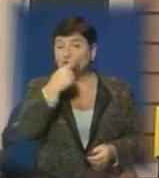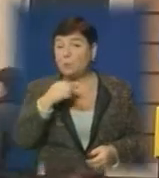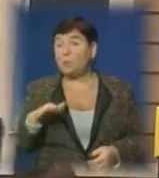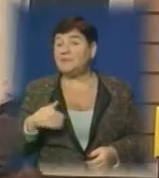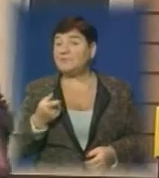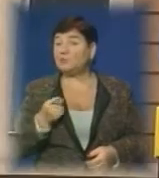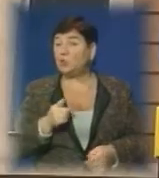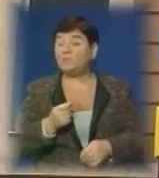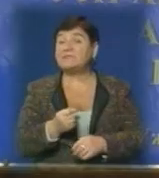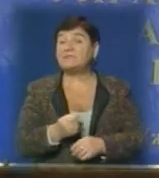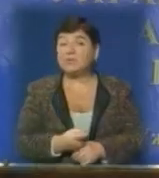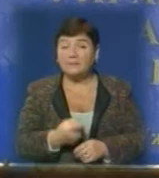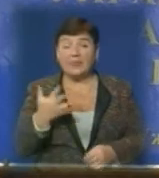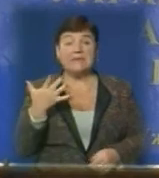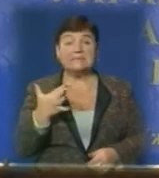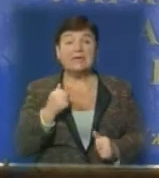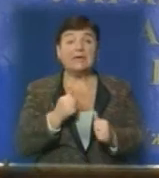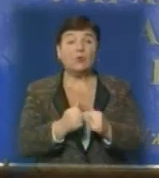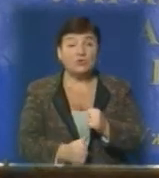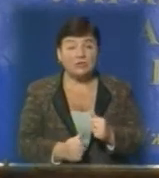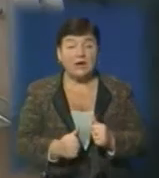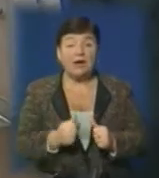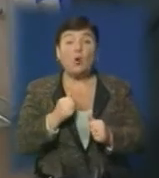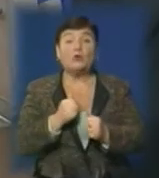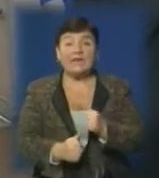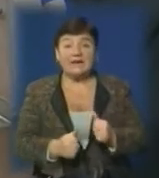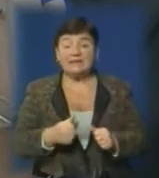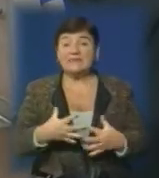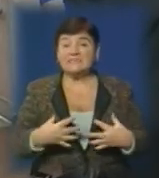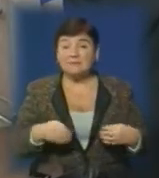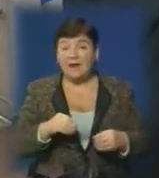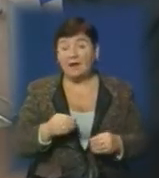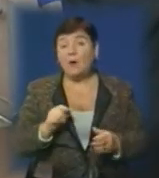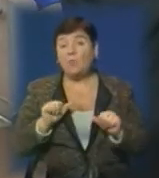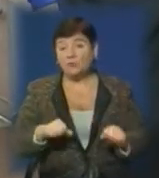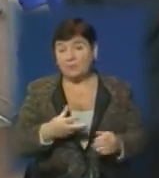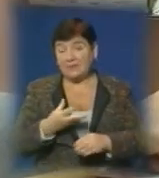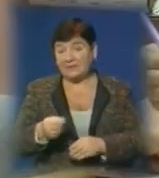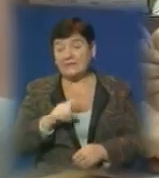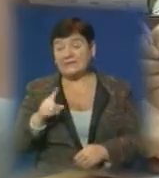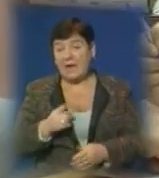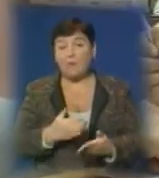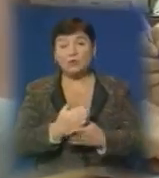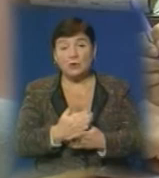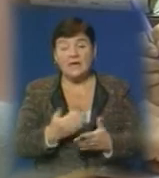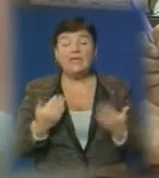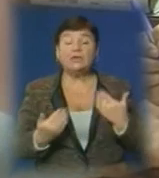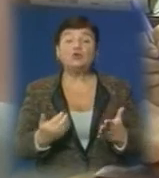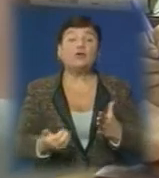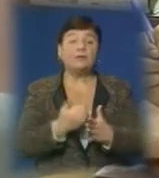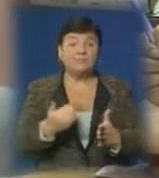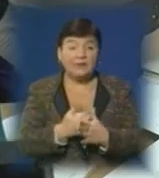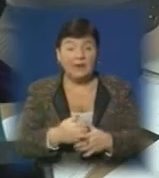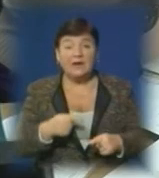чого визначають, скільки кожна конкретна сім'я може віддавати за комунальні послуги. Якщо цієї суми недостатньо, то